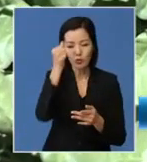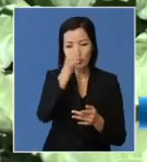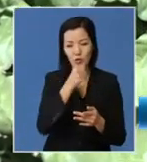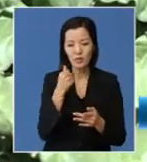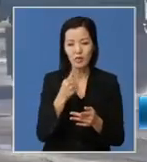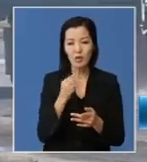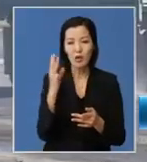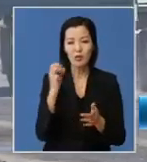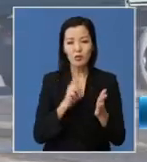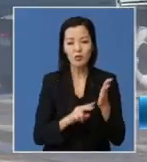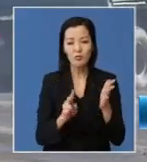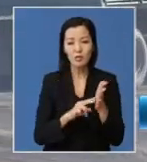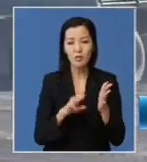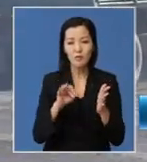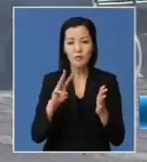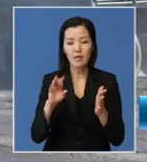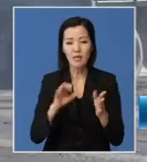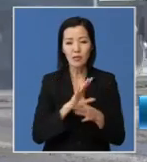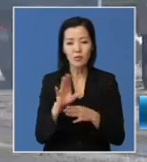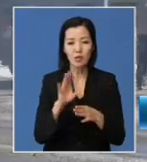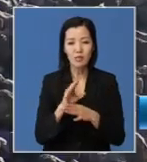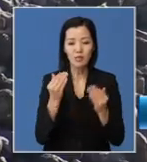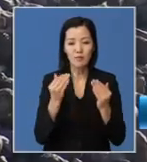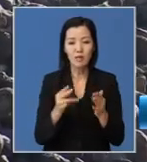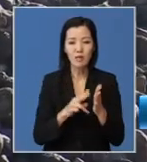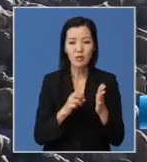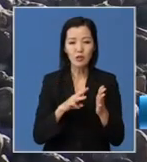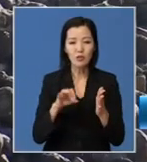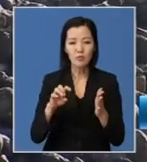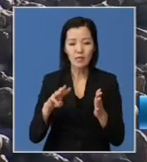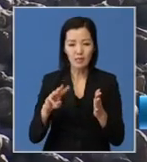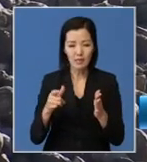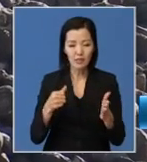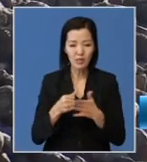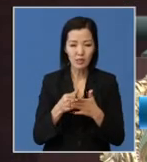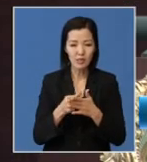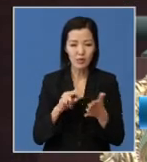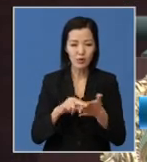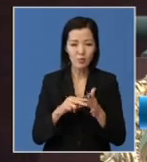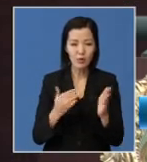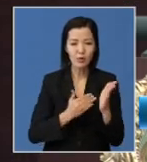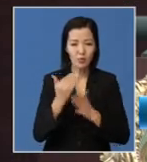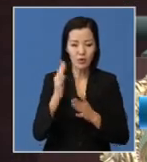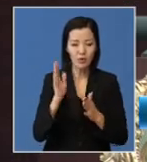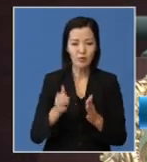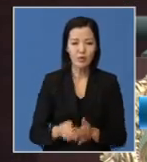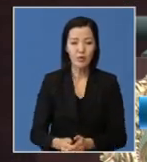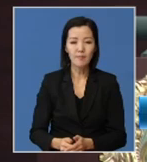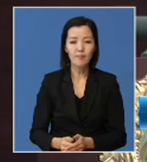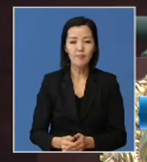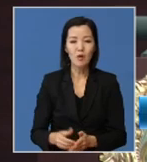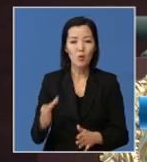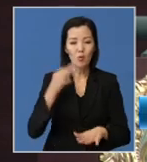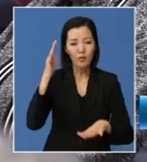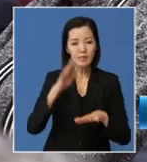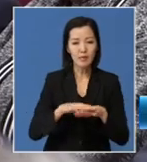бұрын 377 миллиард теңгенің өнімі өндірілсе, биыл 700 миллиардқа жеткен. Ендігі меже бұдан да жоғары, деді облыс әкімі. Амандық